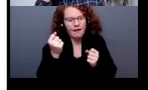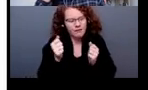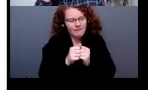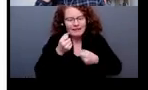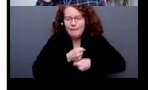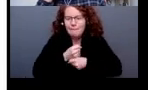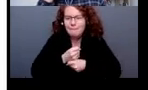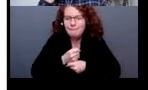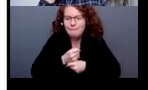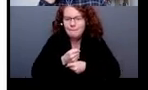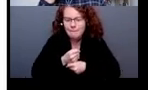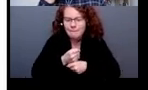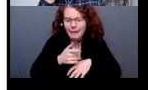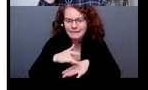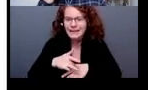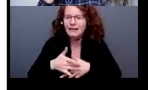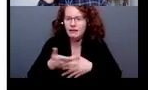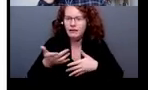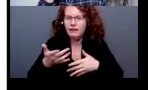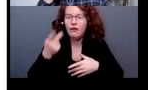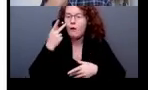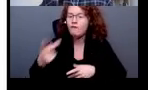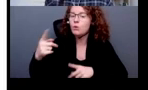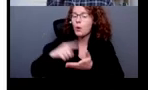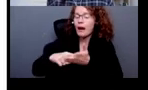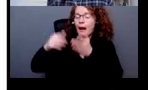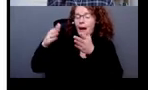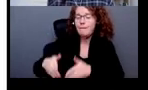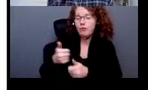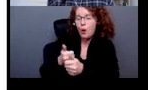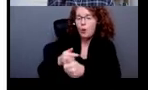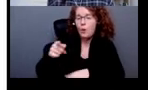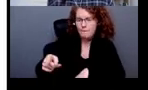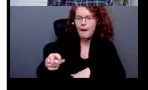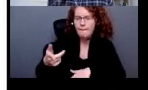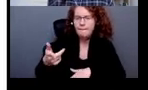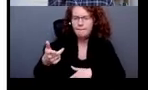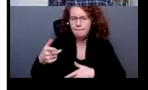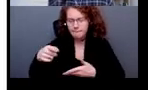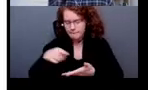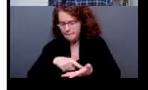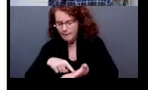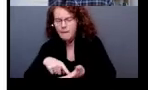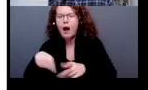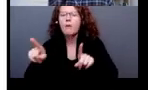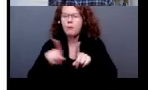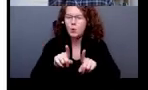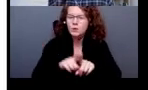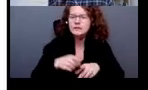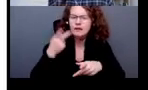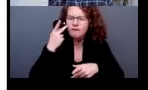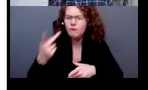les réparateurs et quelques réparatrices qu'on a pu voir jouaient un rôle en fait qui participe en fait